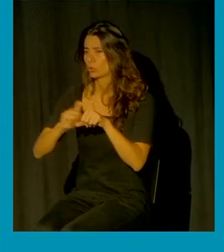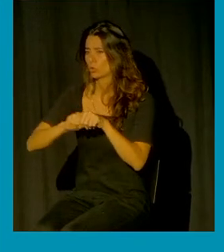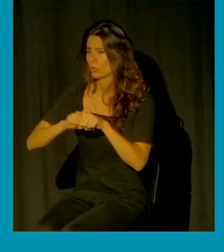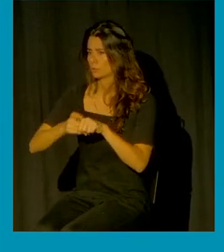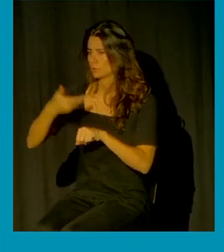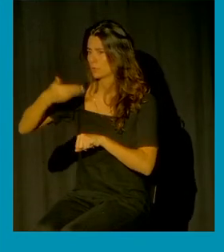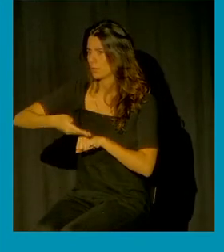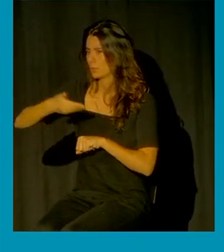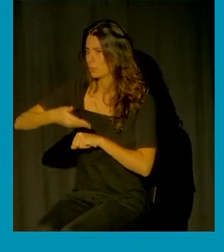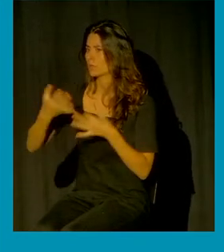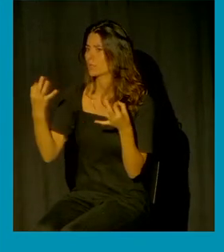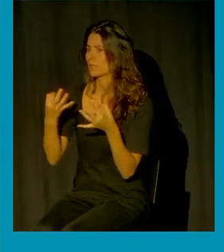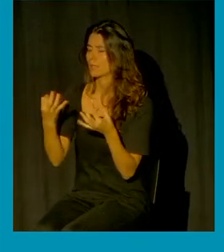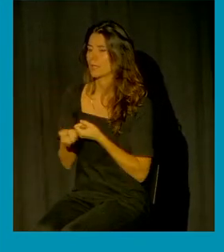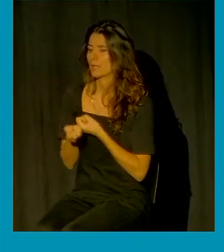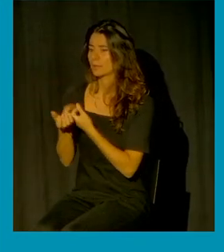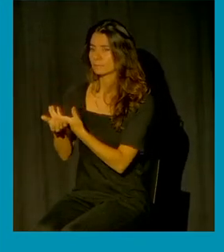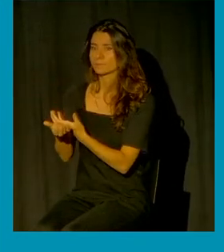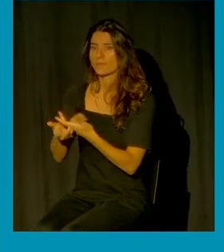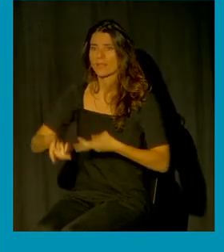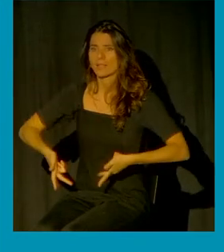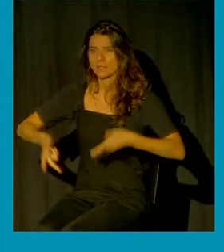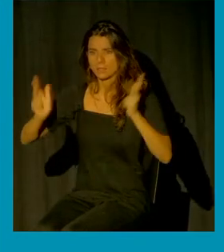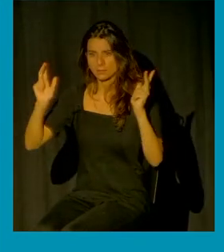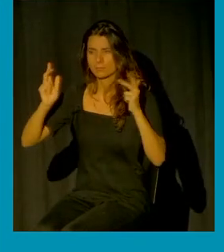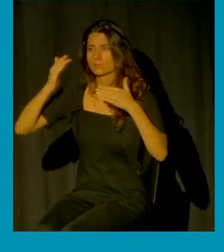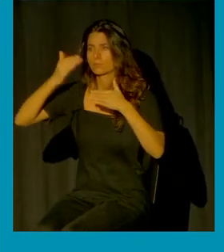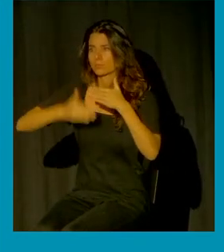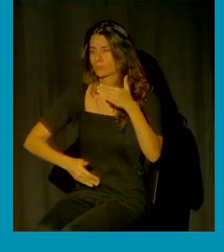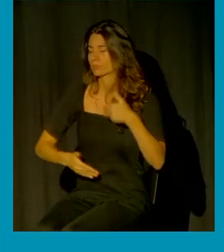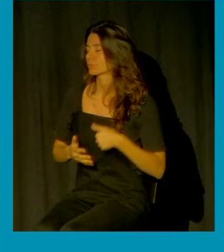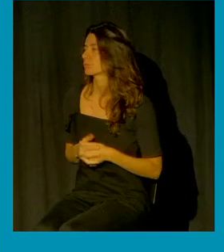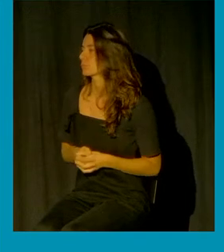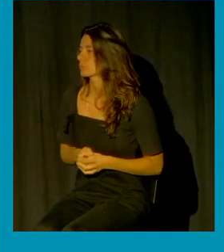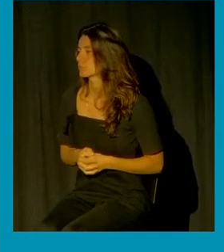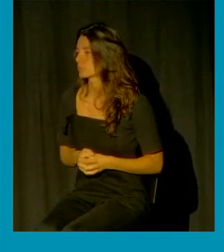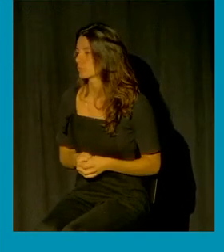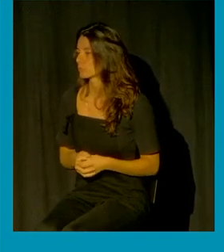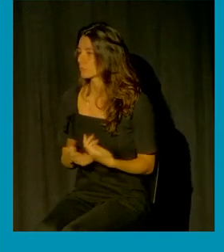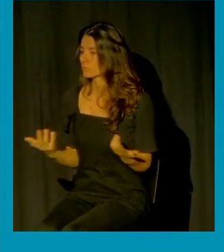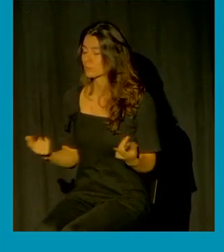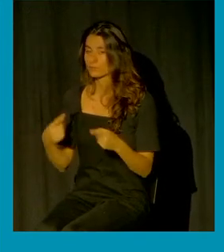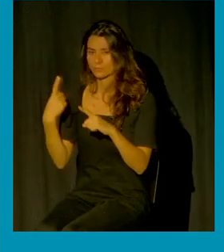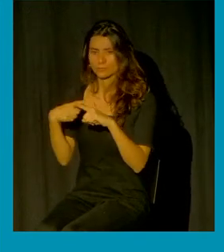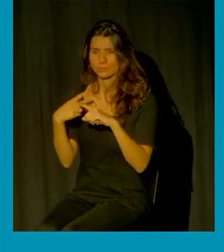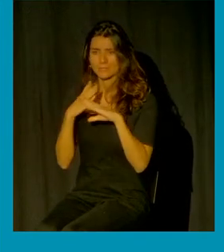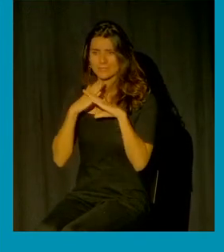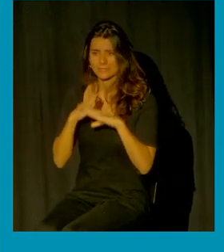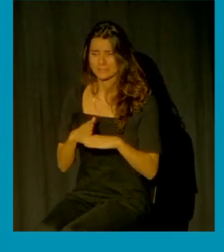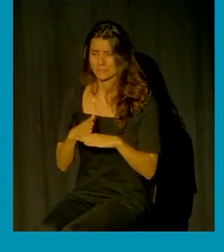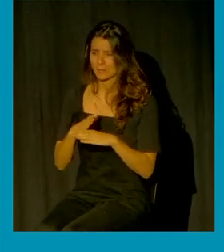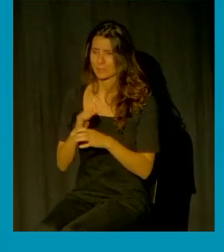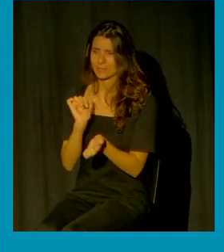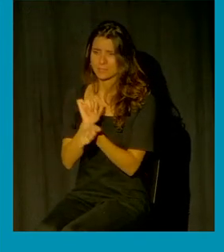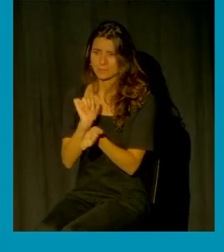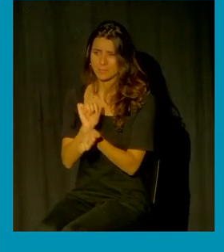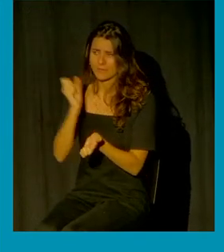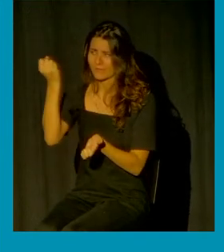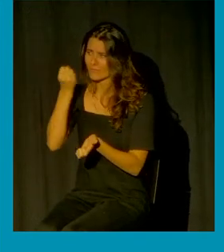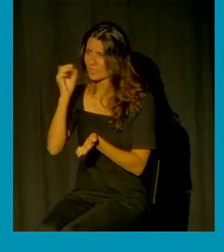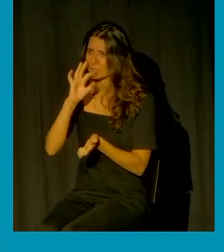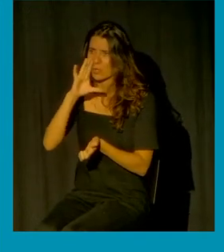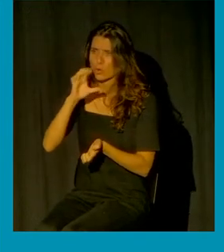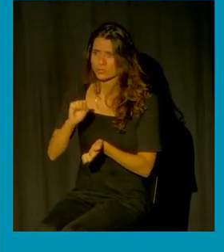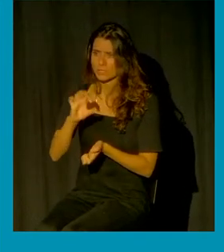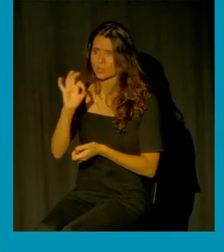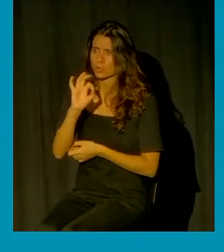els límits a la llibertat d'expressió en el sentit que constantment estem esperant que sigui la fiscalia o que sigui l'estat o